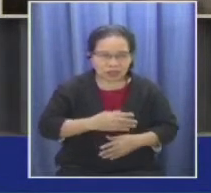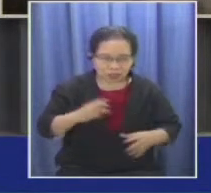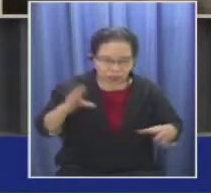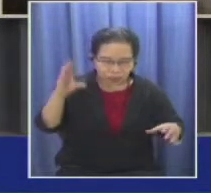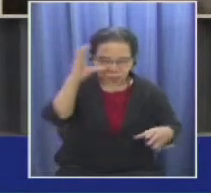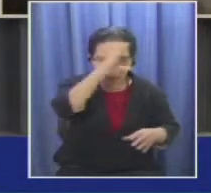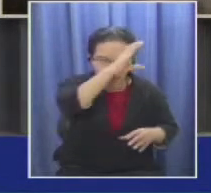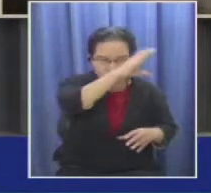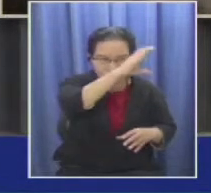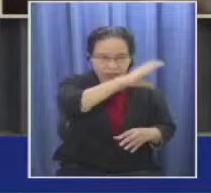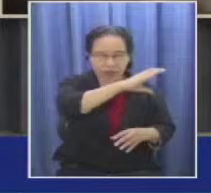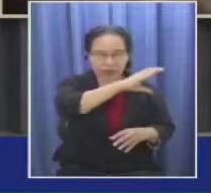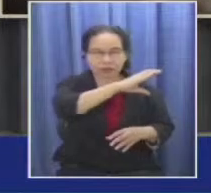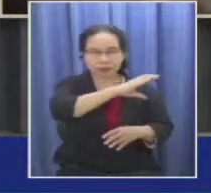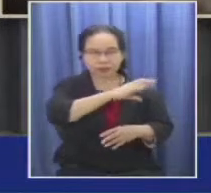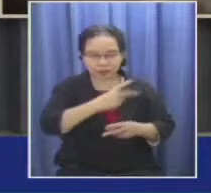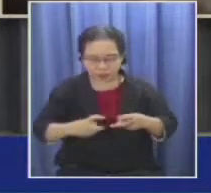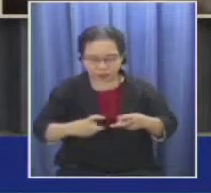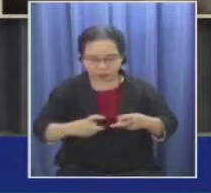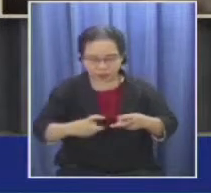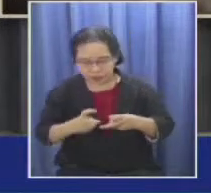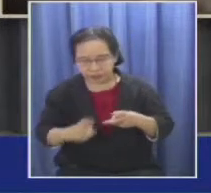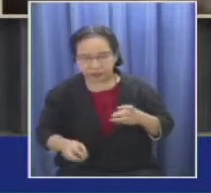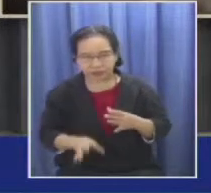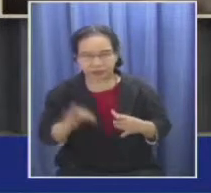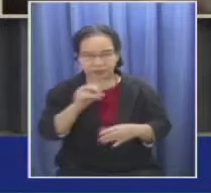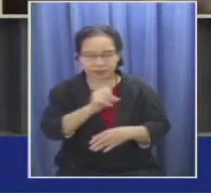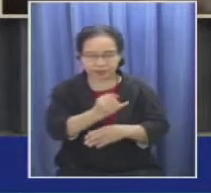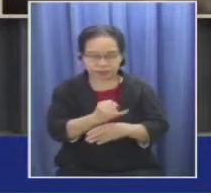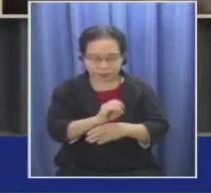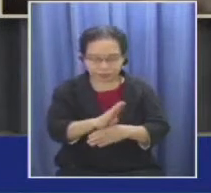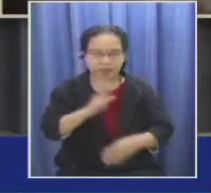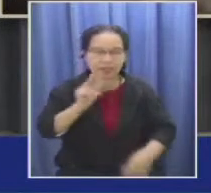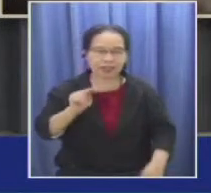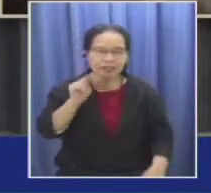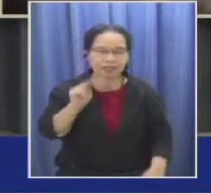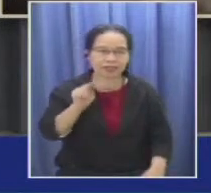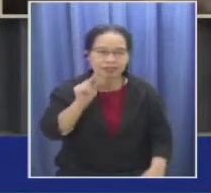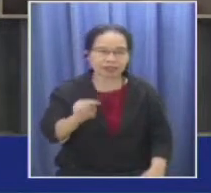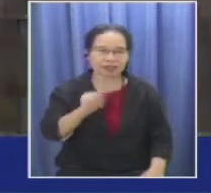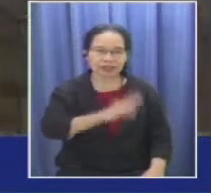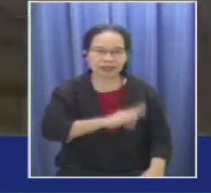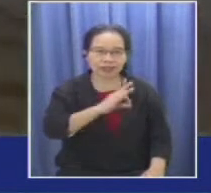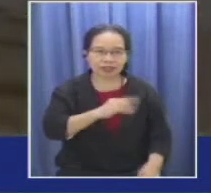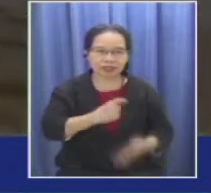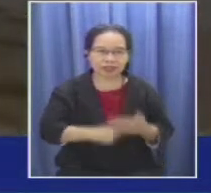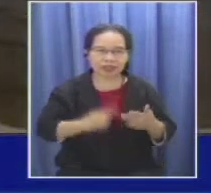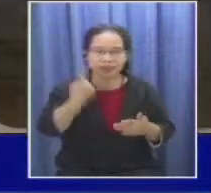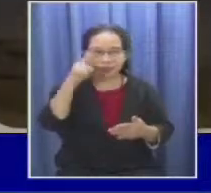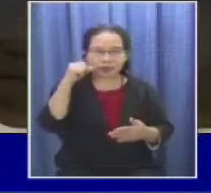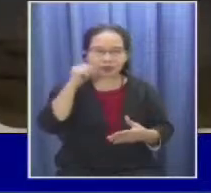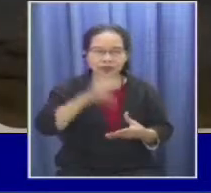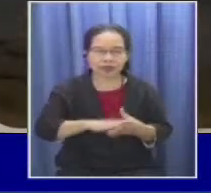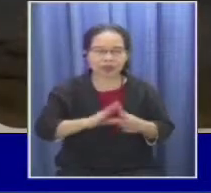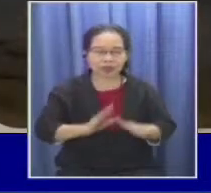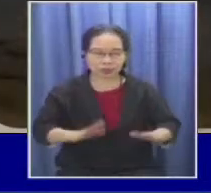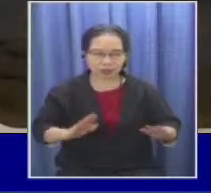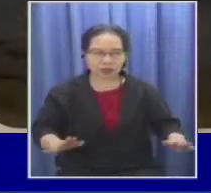ebisade enkotosera wo sere wo Nyankopon no Awurade mesra oboa